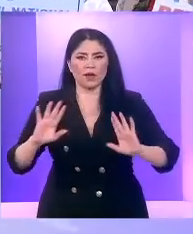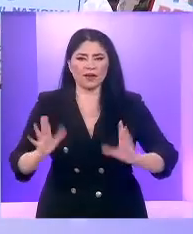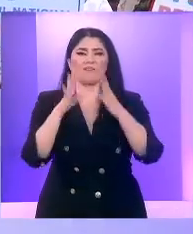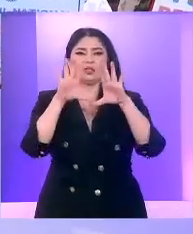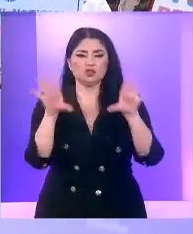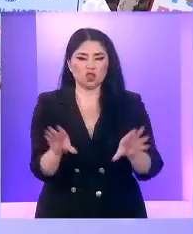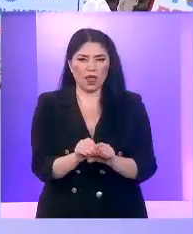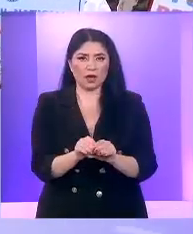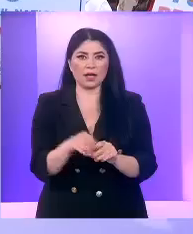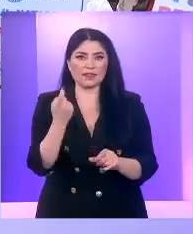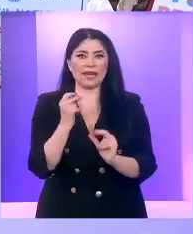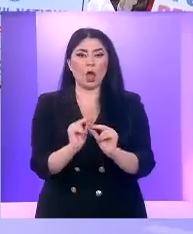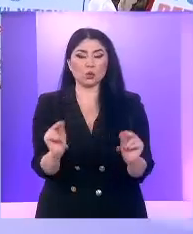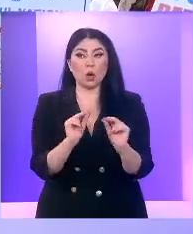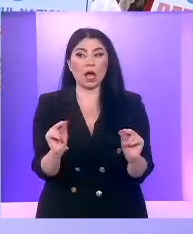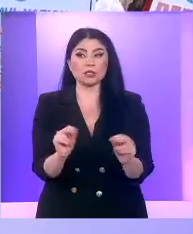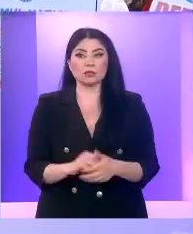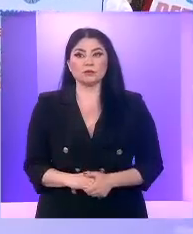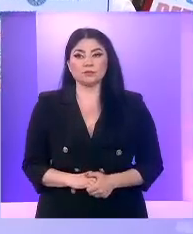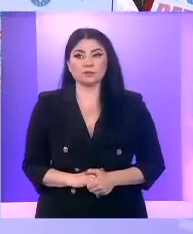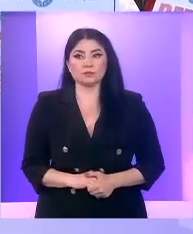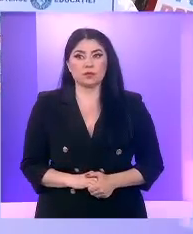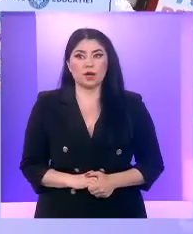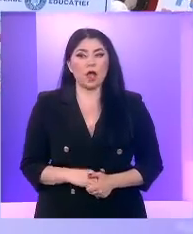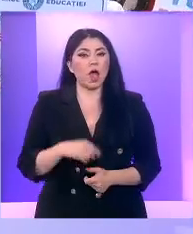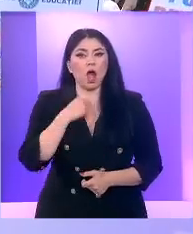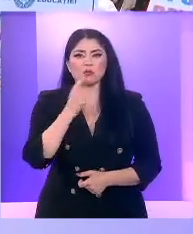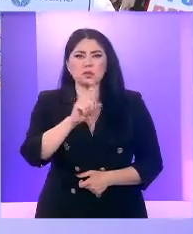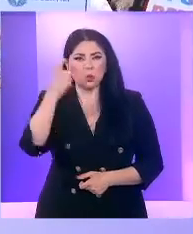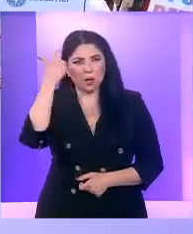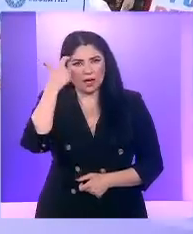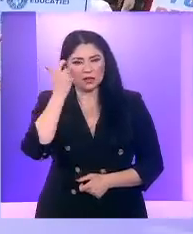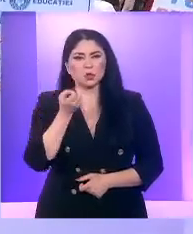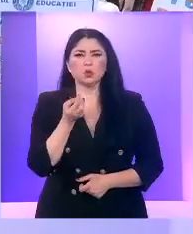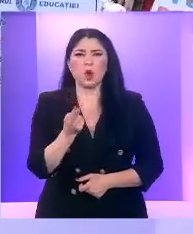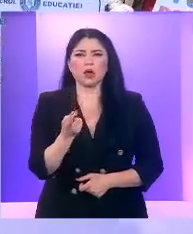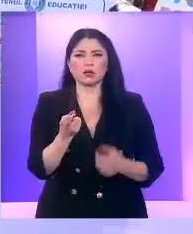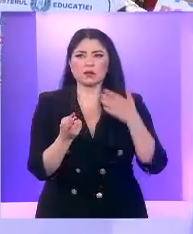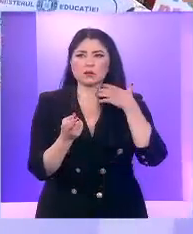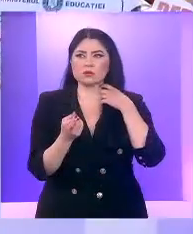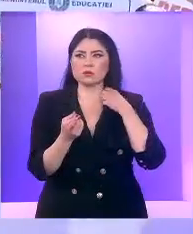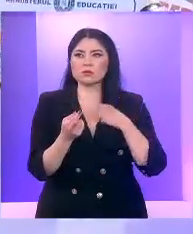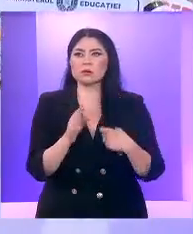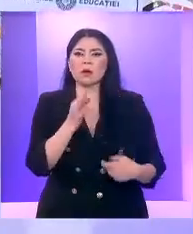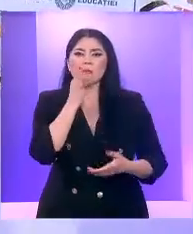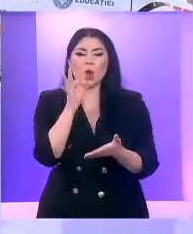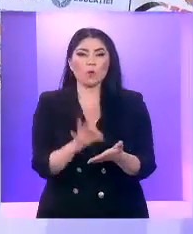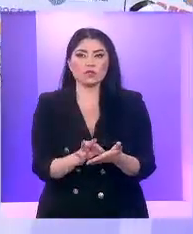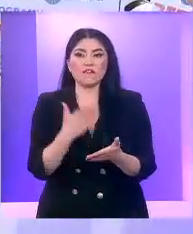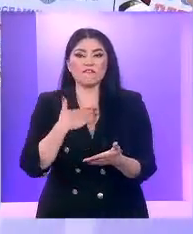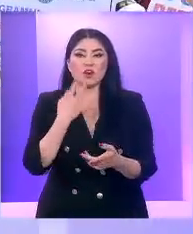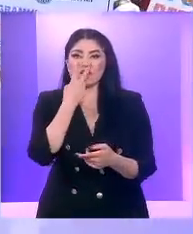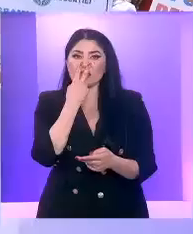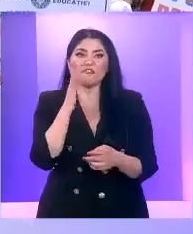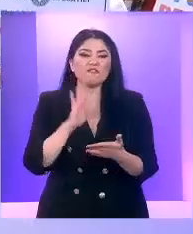greva generală din educație. Au spus că ei nu se încred în niște promisiuni, vor